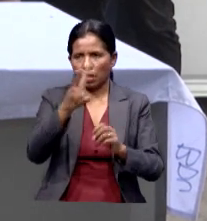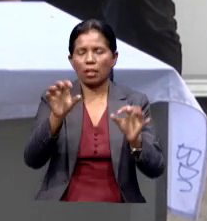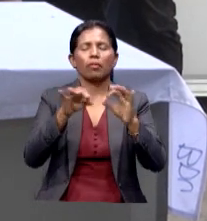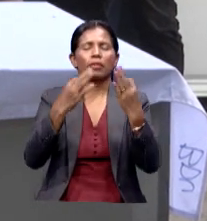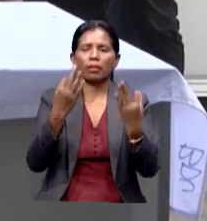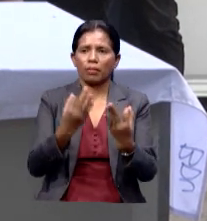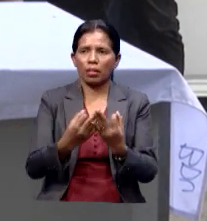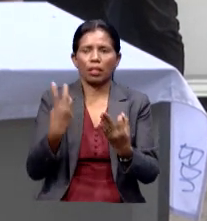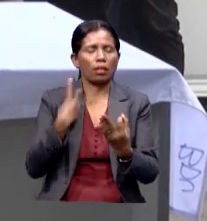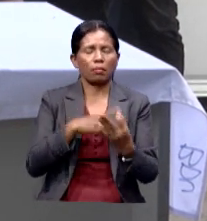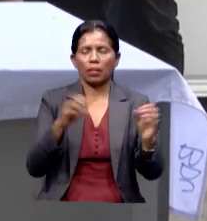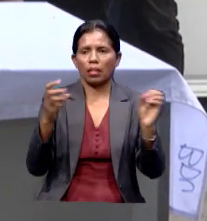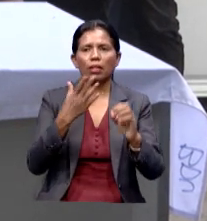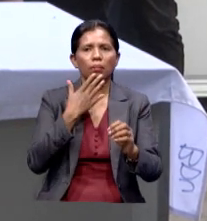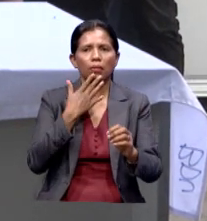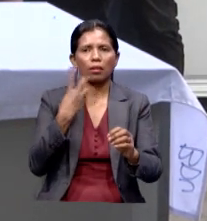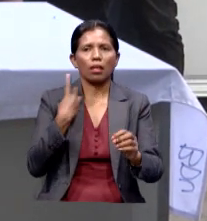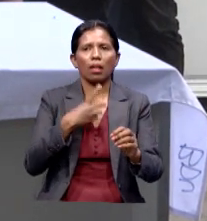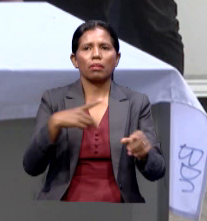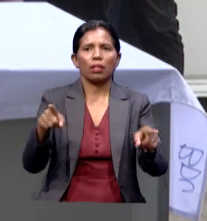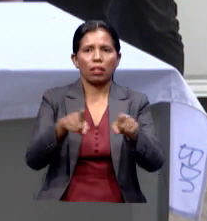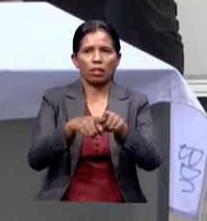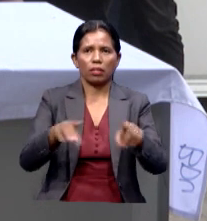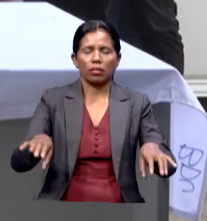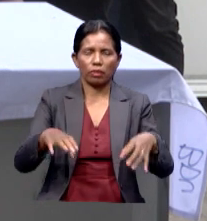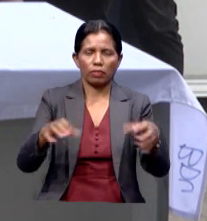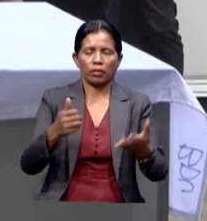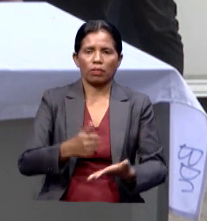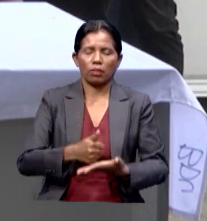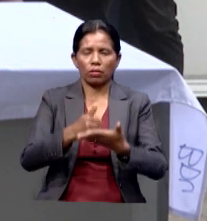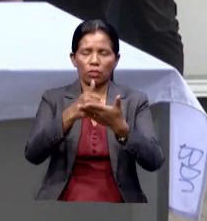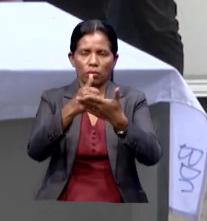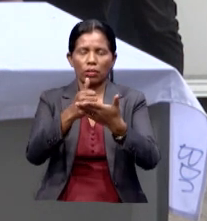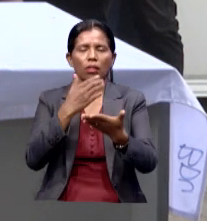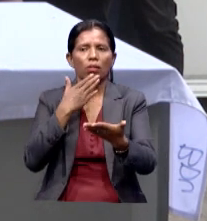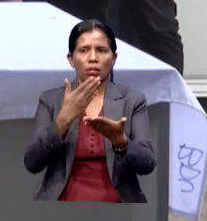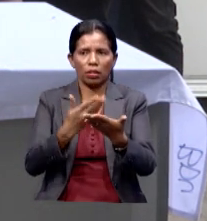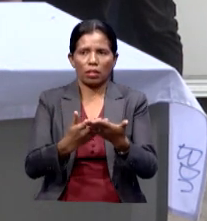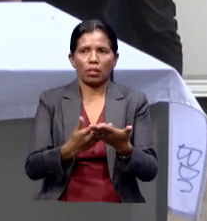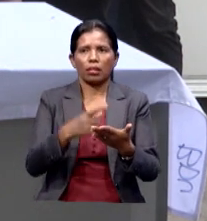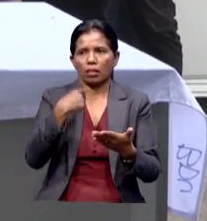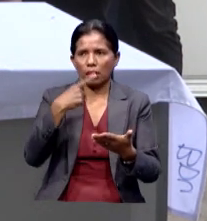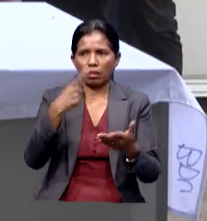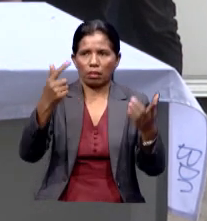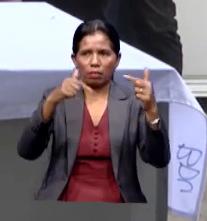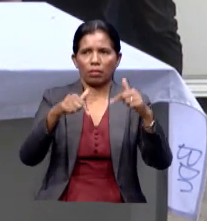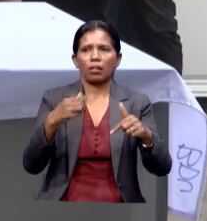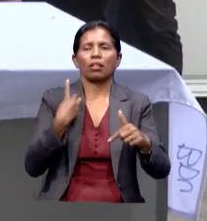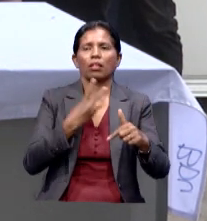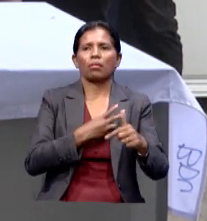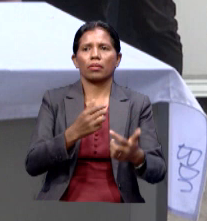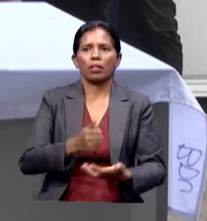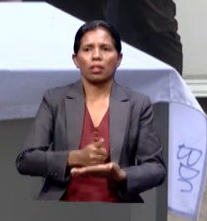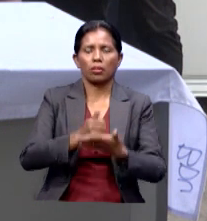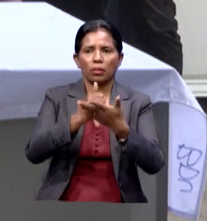familiarista, amelare ba kor. Amene nuda servisu atendimento profesional lismu. Kalau kersedet mamai, ame servi itanya